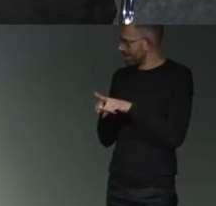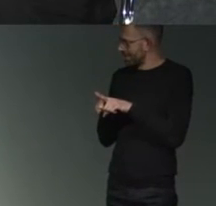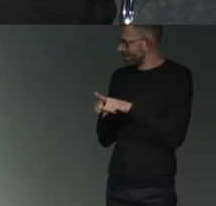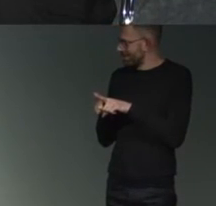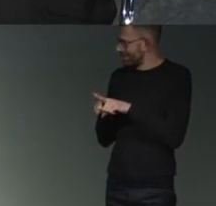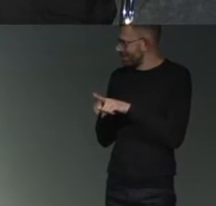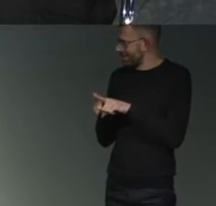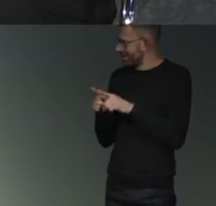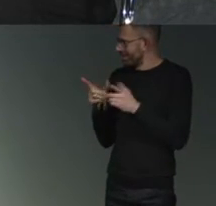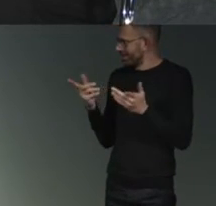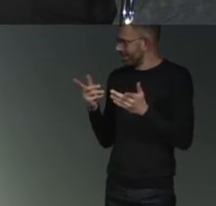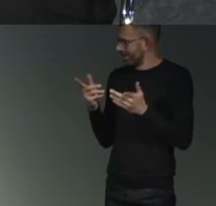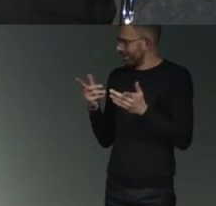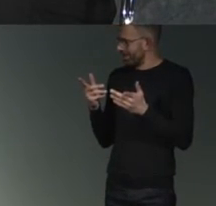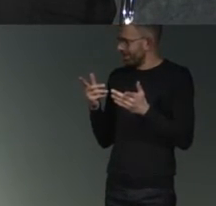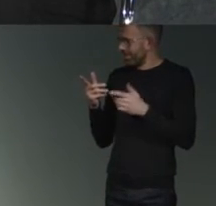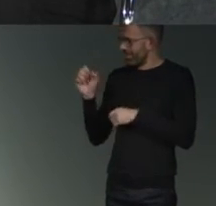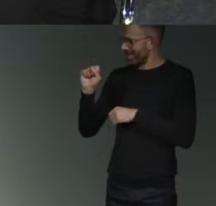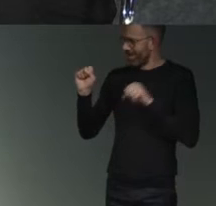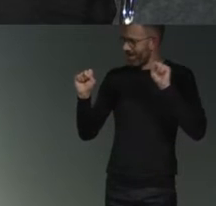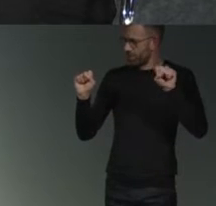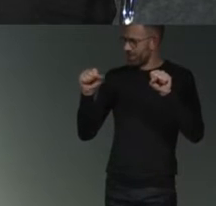le filtre entre Sarah et Suzanne,